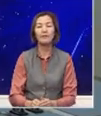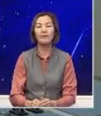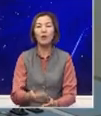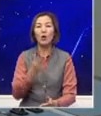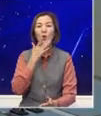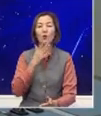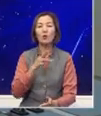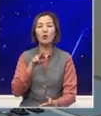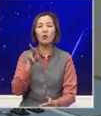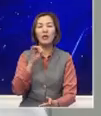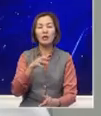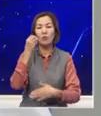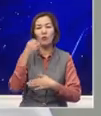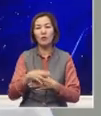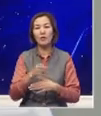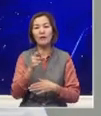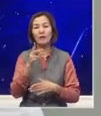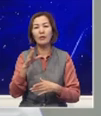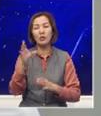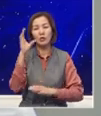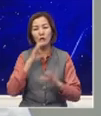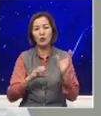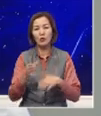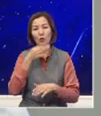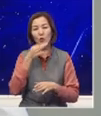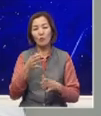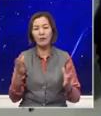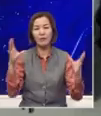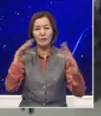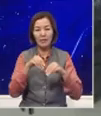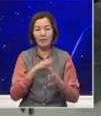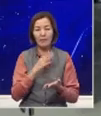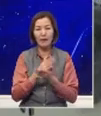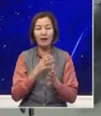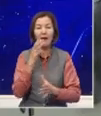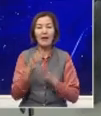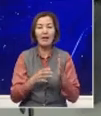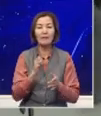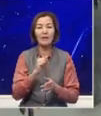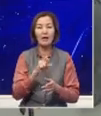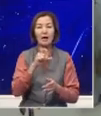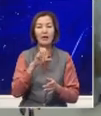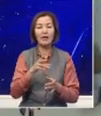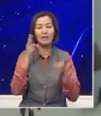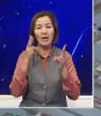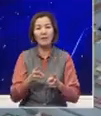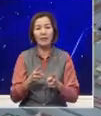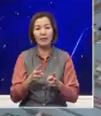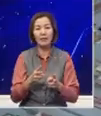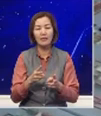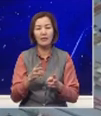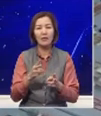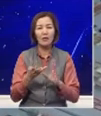Ұлттық ядролық орталық құрамында бірнеше институт пен тәжірибелік алаңдар бар. Онда әлемдегі АЭС-терде болған апаттардың модулі